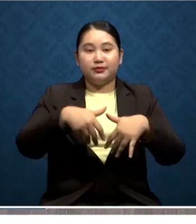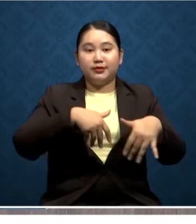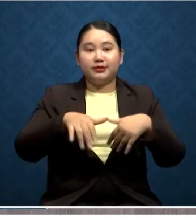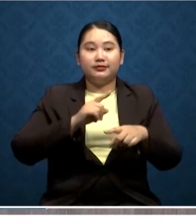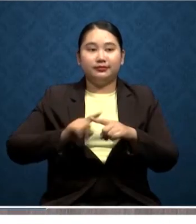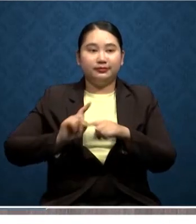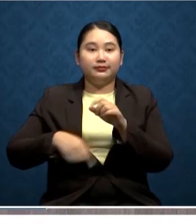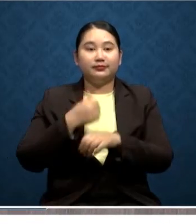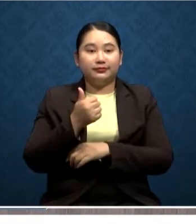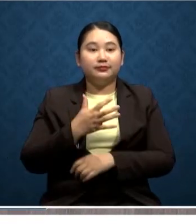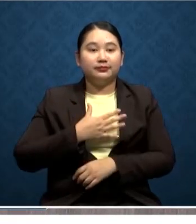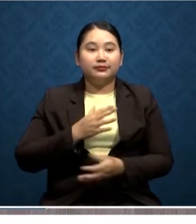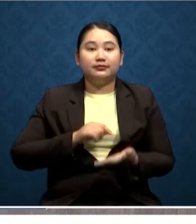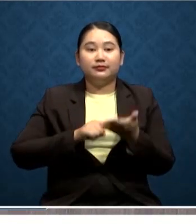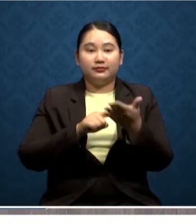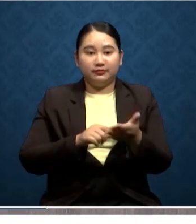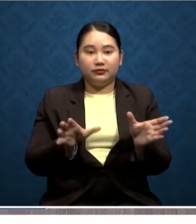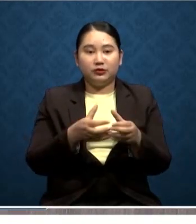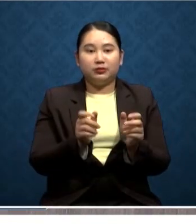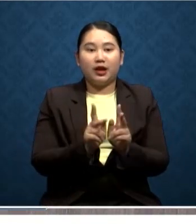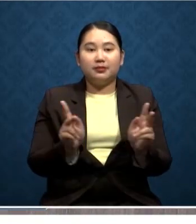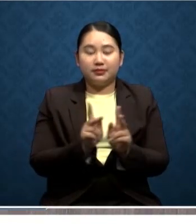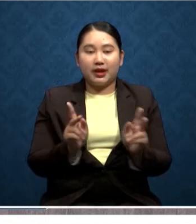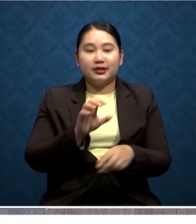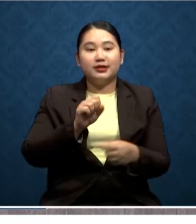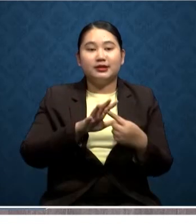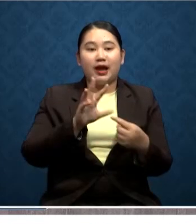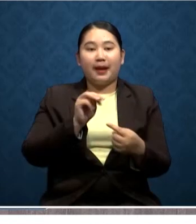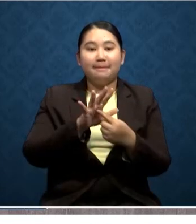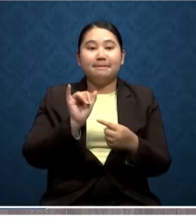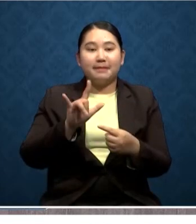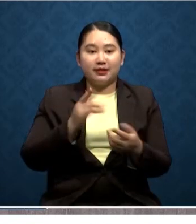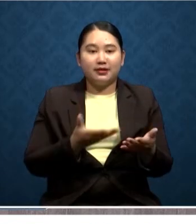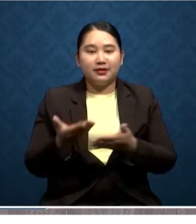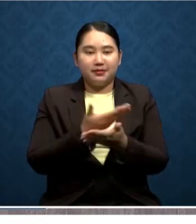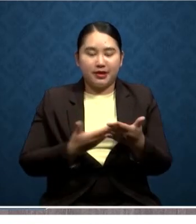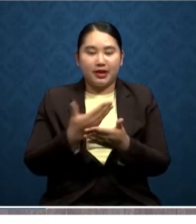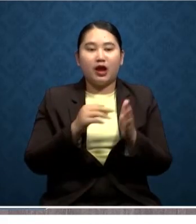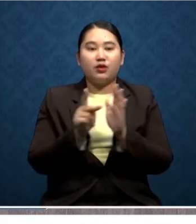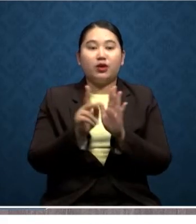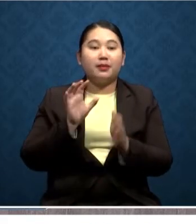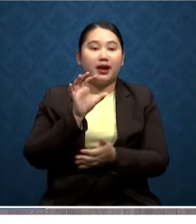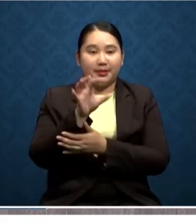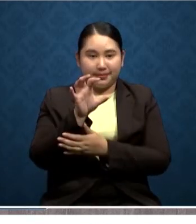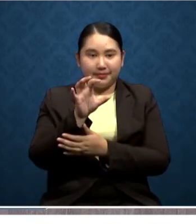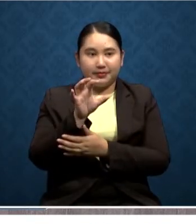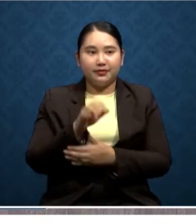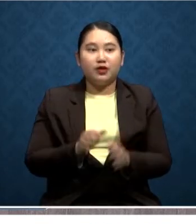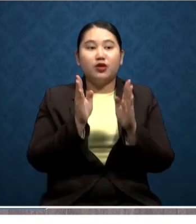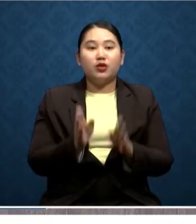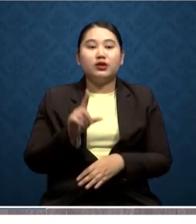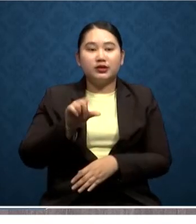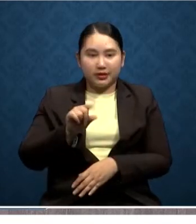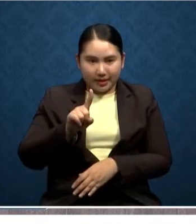คะจึงขอเสนอรายชื่อคณะกรรมาธิการสามัญเพื่อพิจารณาข้อบังคับนะคะวุฒิสภานะคะจำนวน